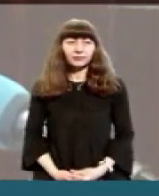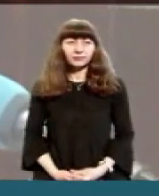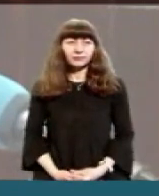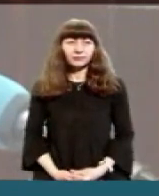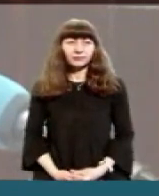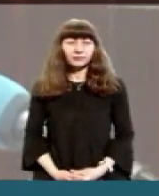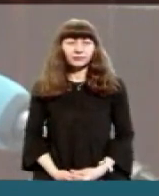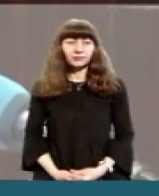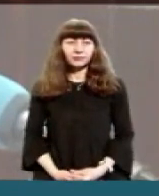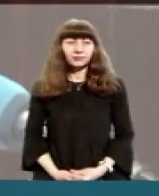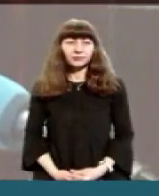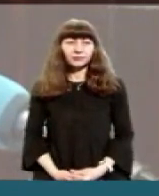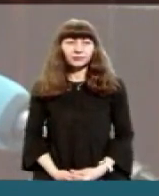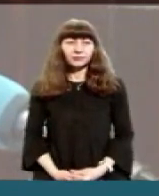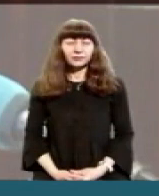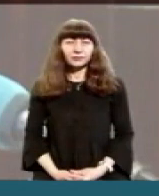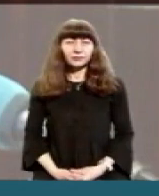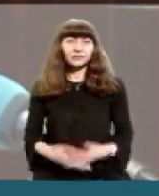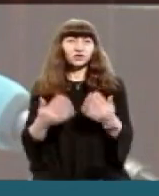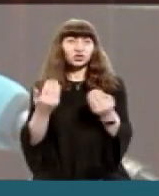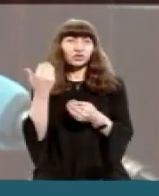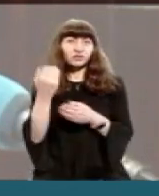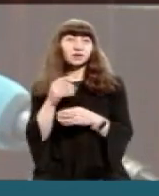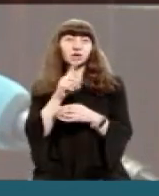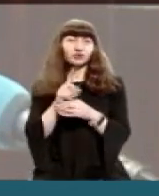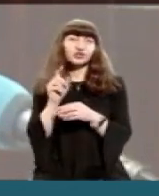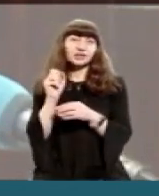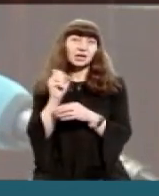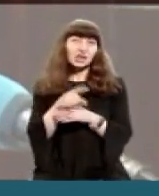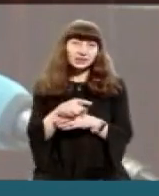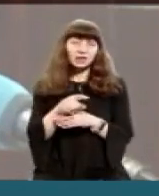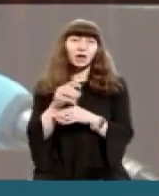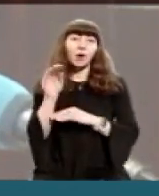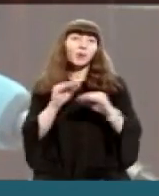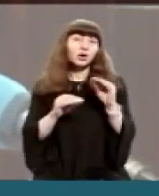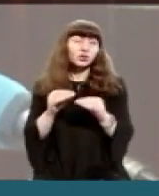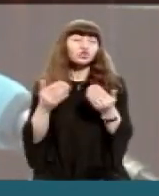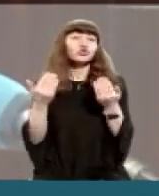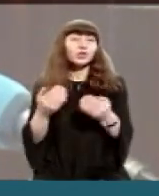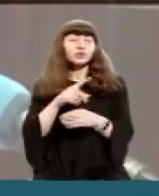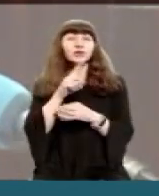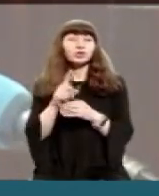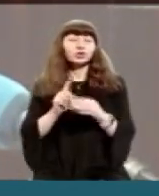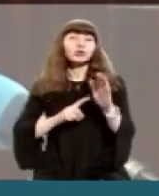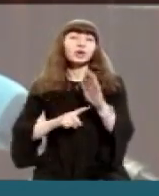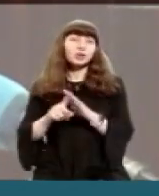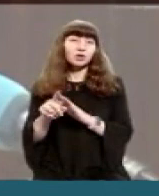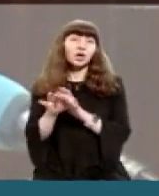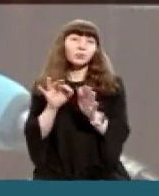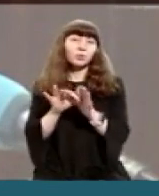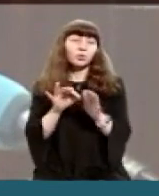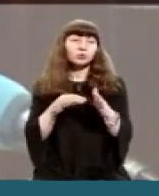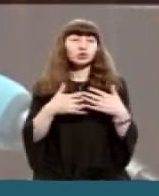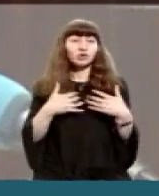Потом сейчас уже вы должны заказать оборудование. Вы сейчас уже должны приступить к отбору